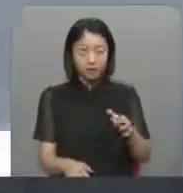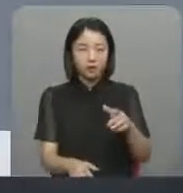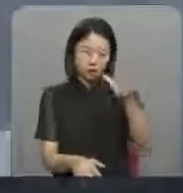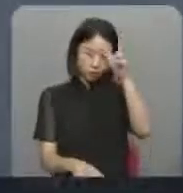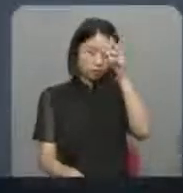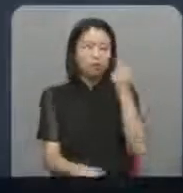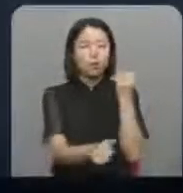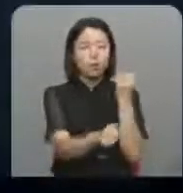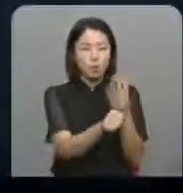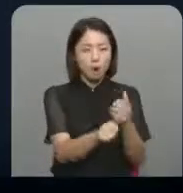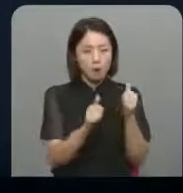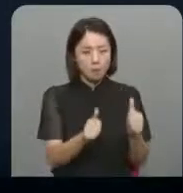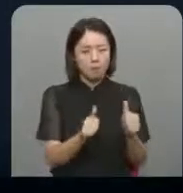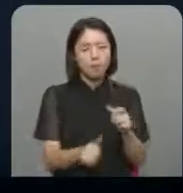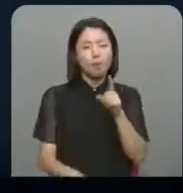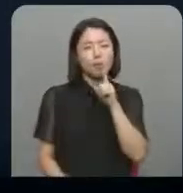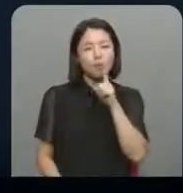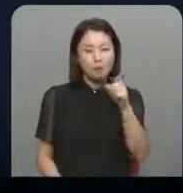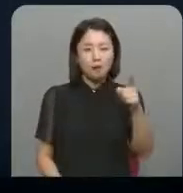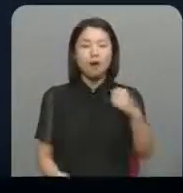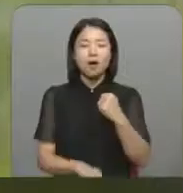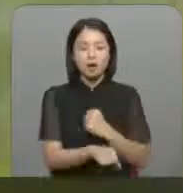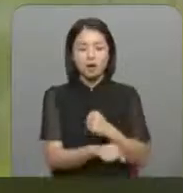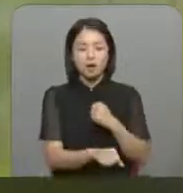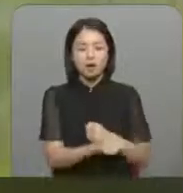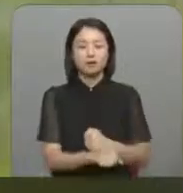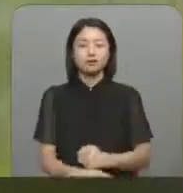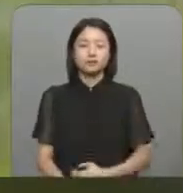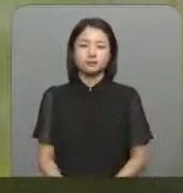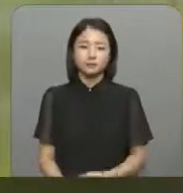고발은 물론 법정 대응까지 하겠다는